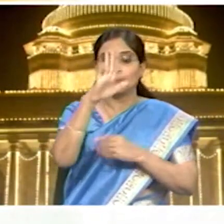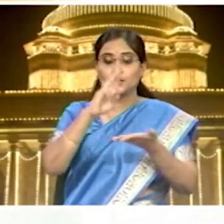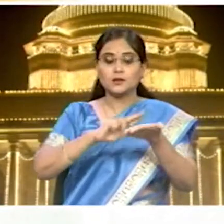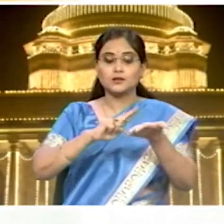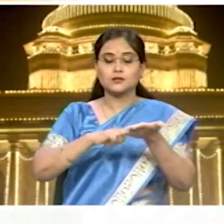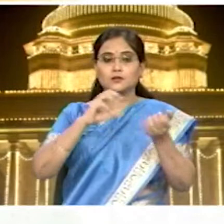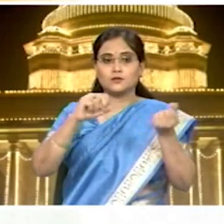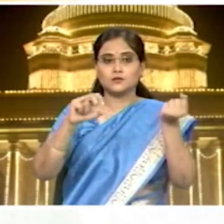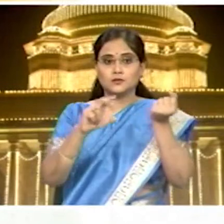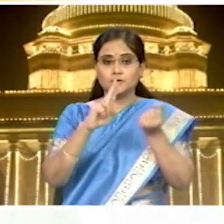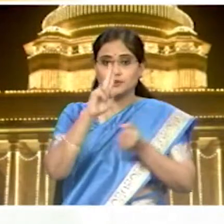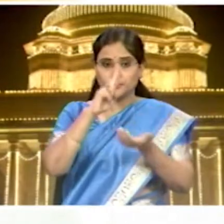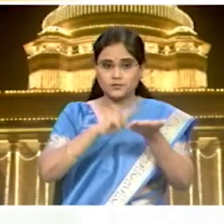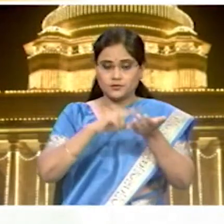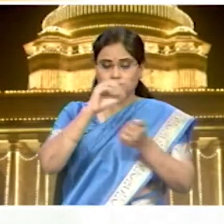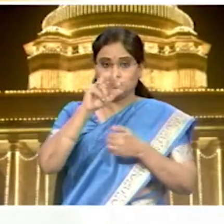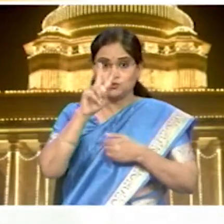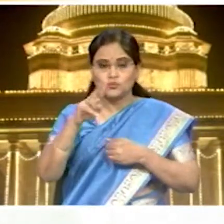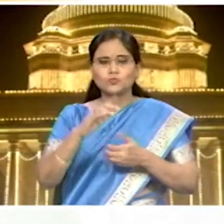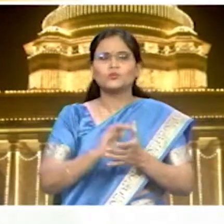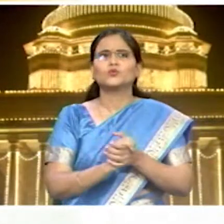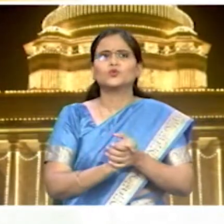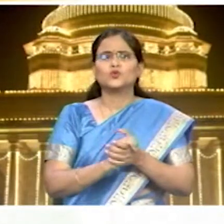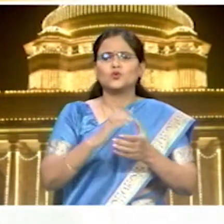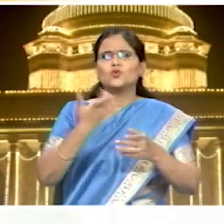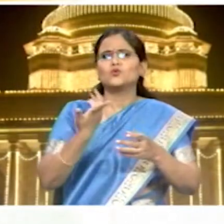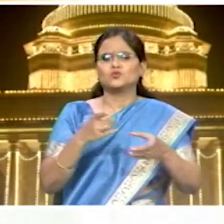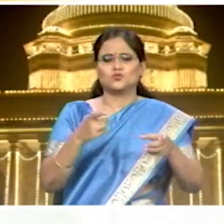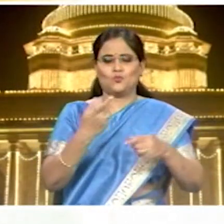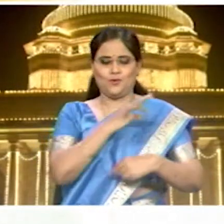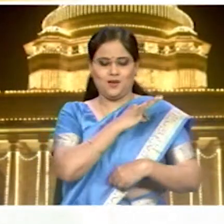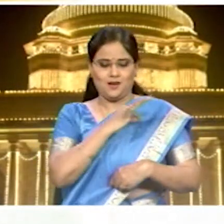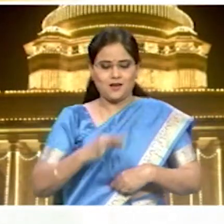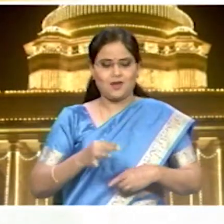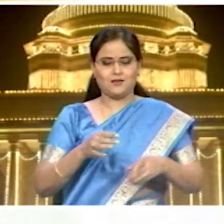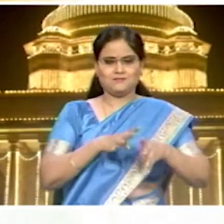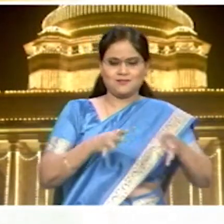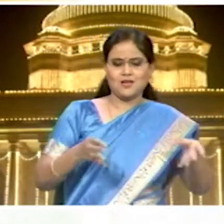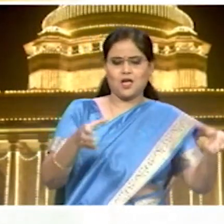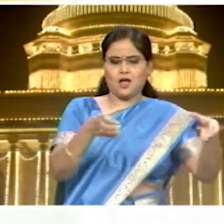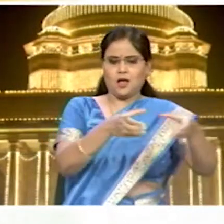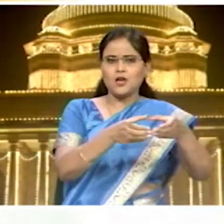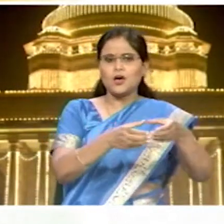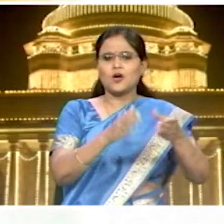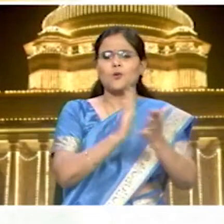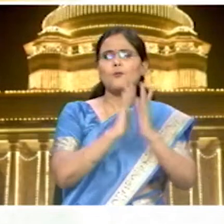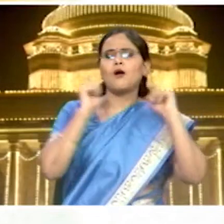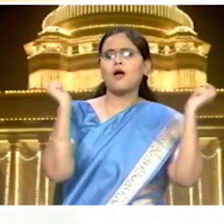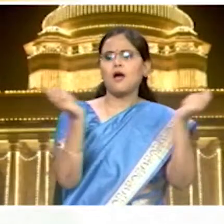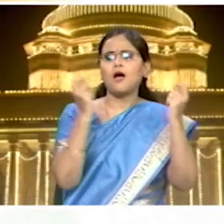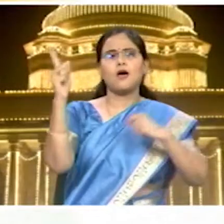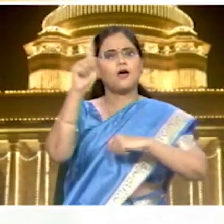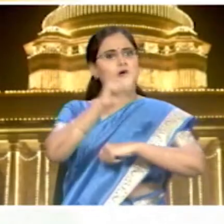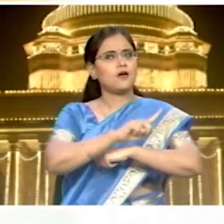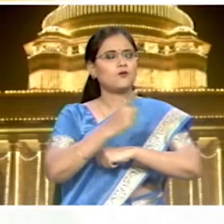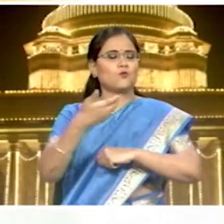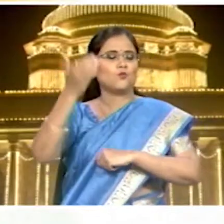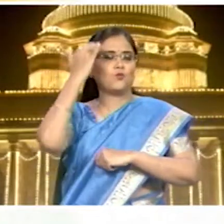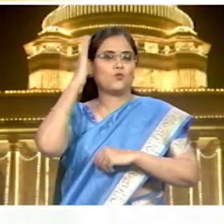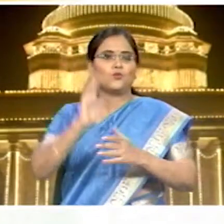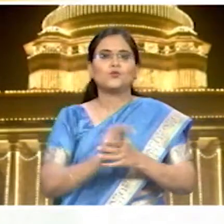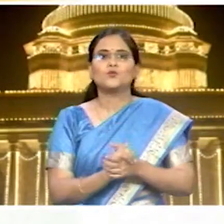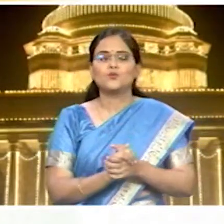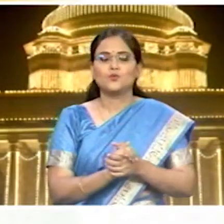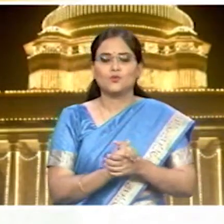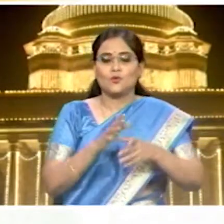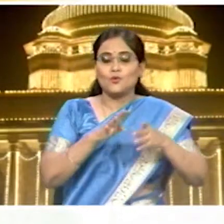रूप में मनाने का सरकार का निर्णय स्वागत योग्य है। हमारे जनजातीय महानायक